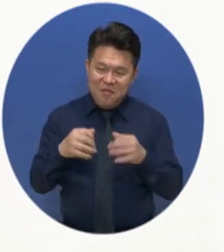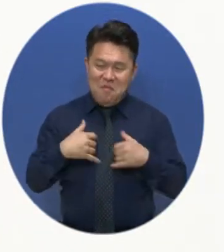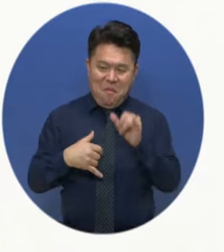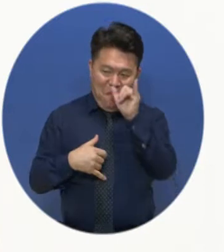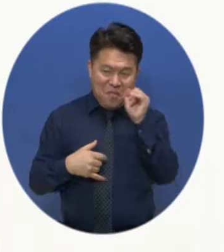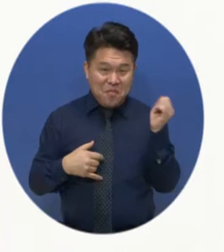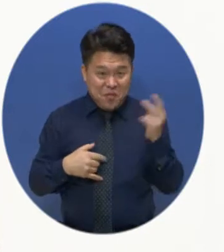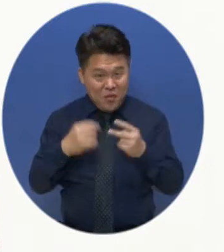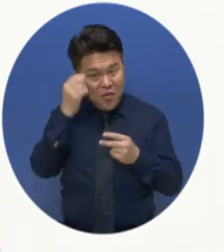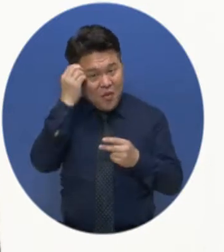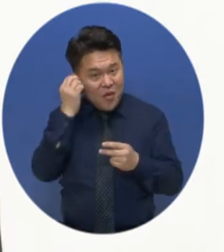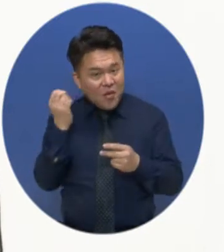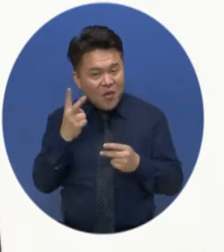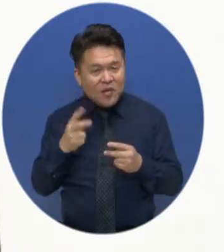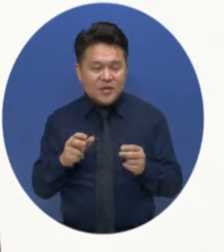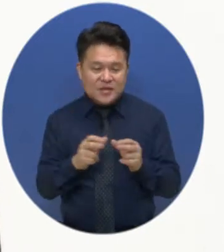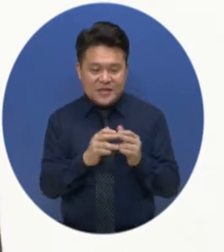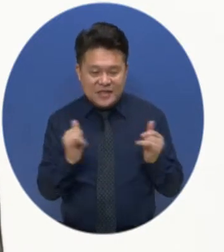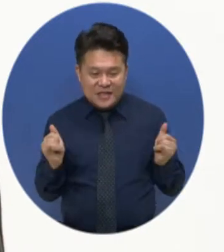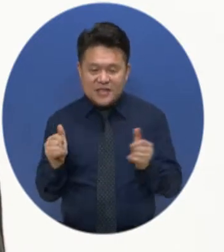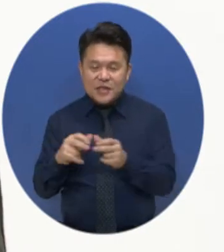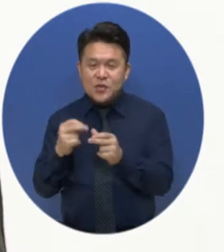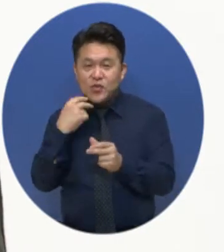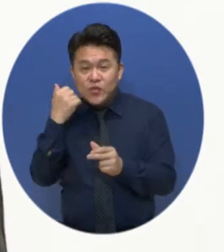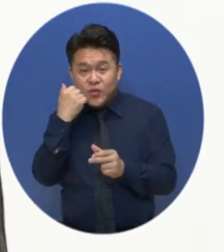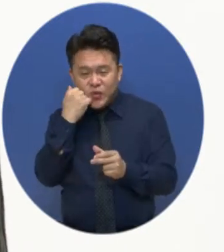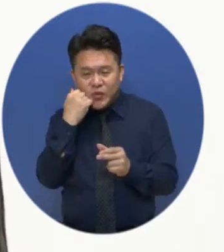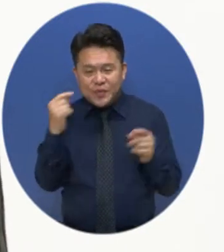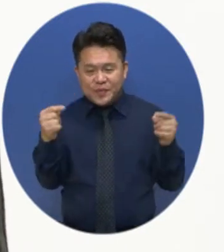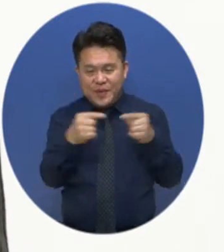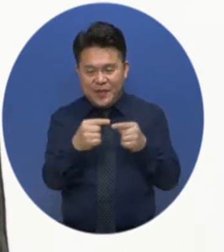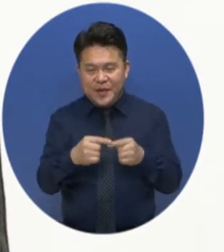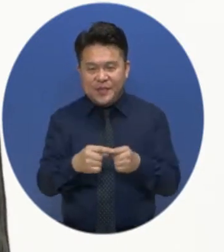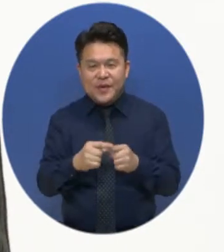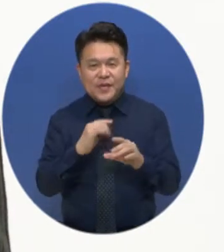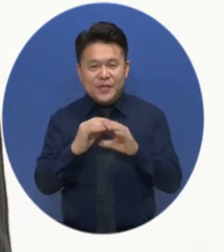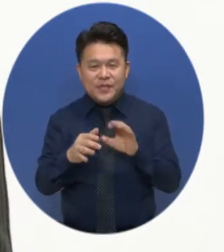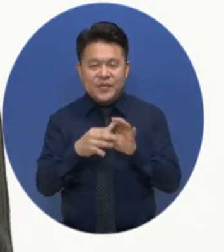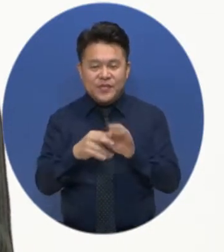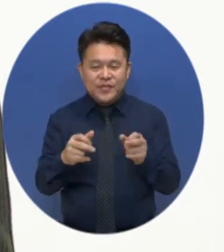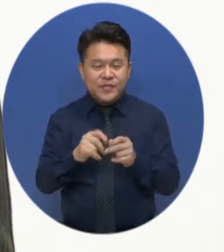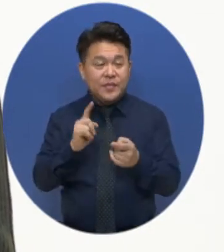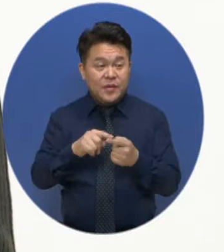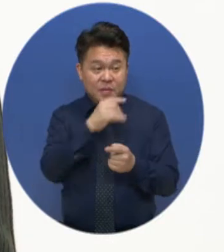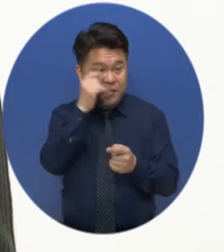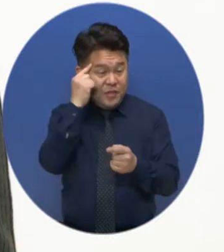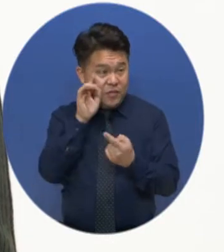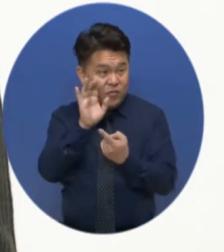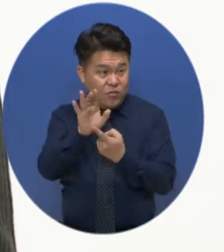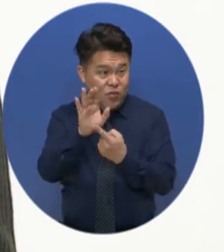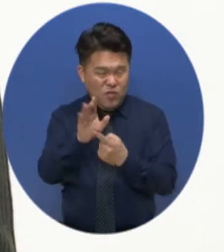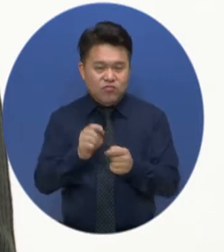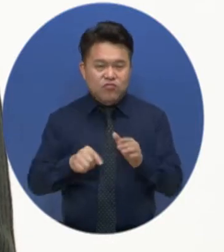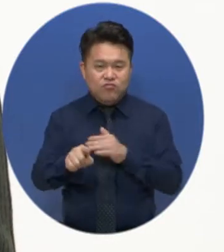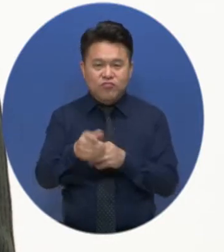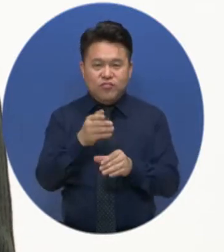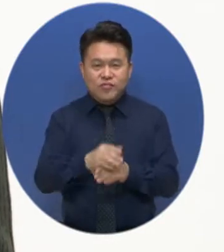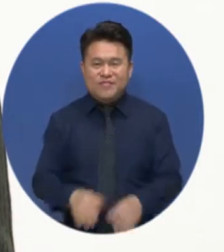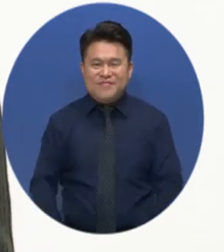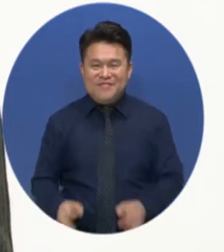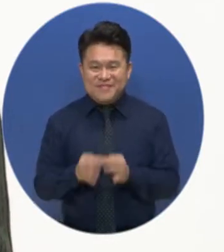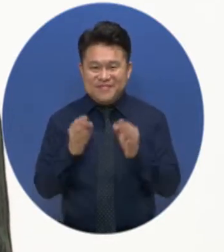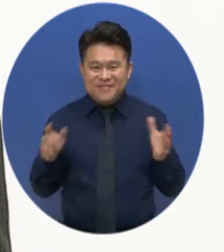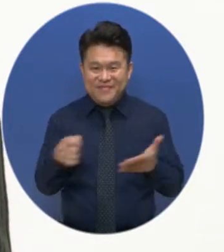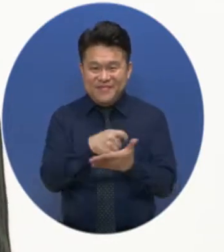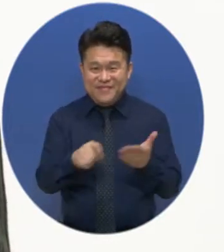해주는 것뿐만 아니라 장애인과 비장애인의 소통을 통해 장애인 인식 개선에 앞장서고 있었습니다. 그동안의